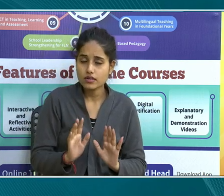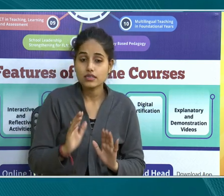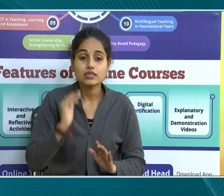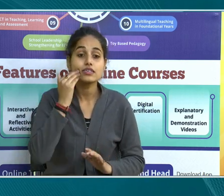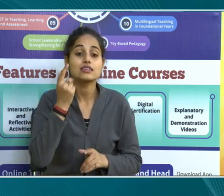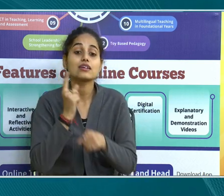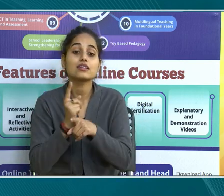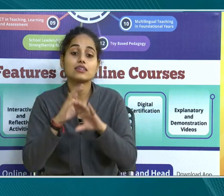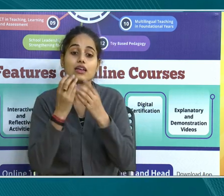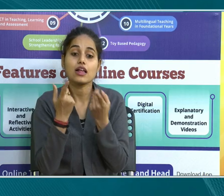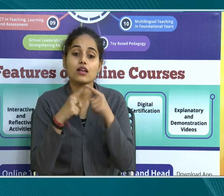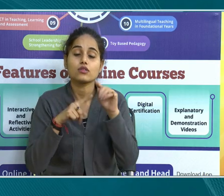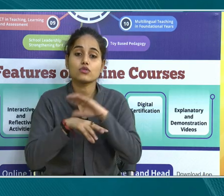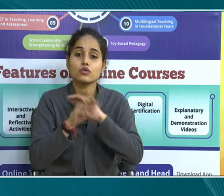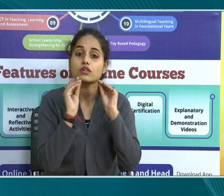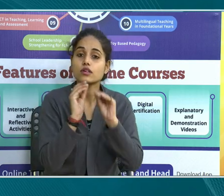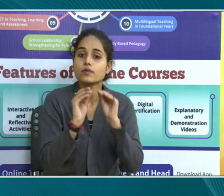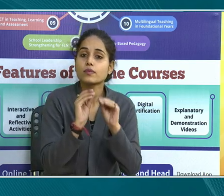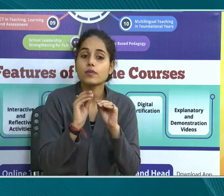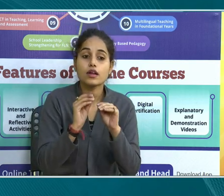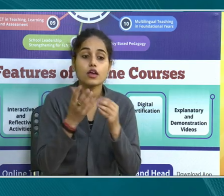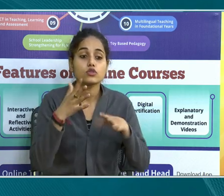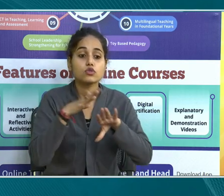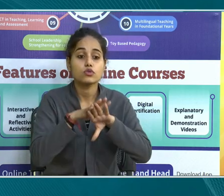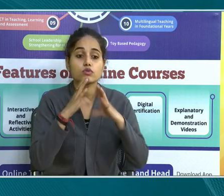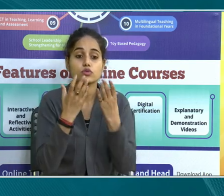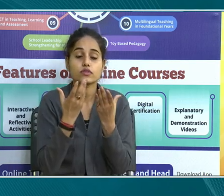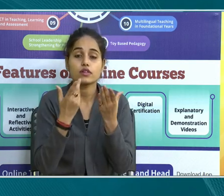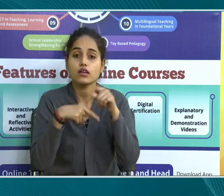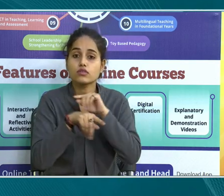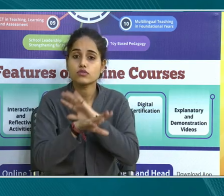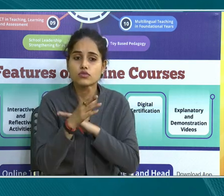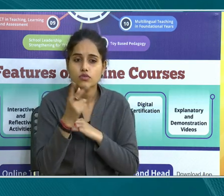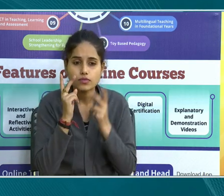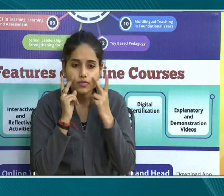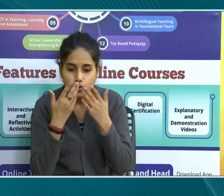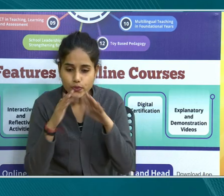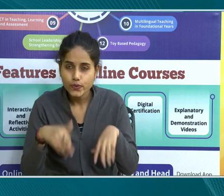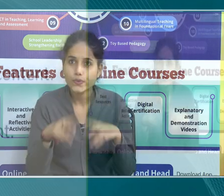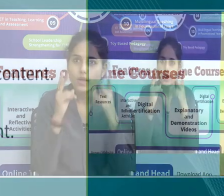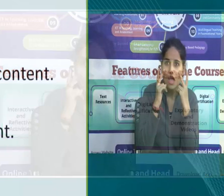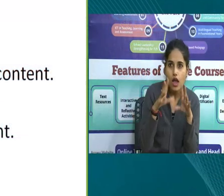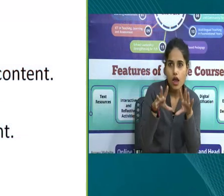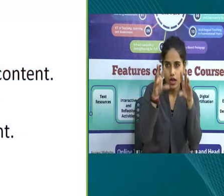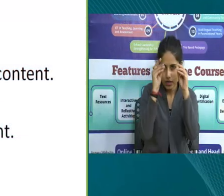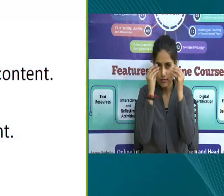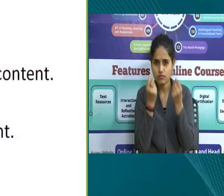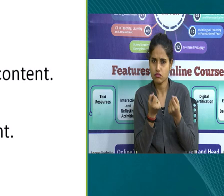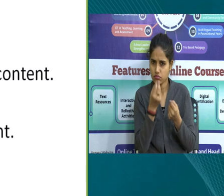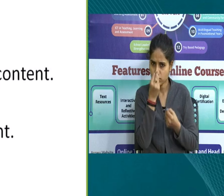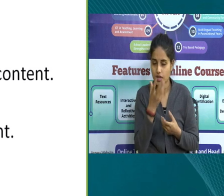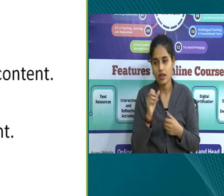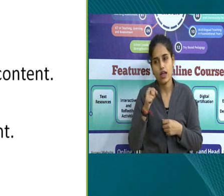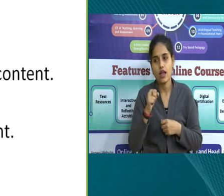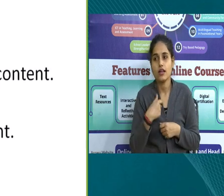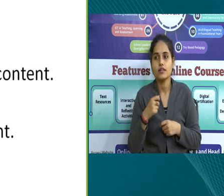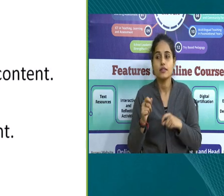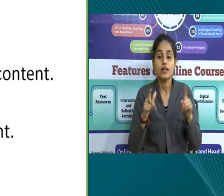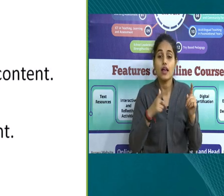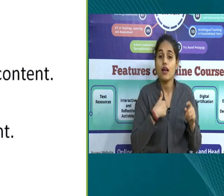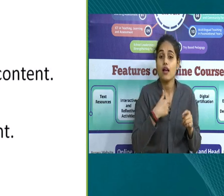पढ़ाएं तो हमारे जो चिल्टरन विद स्पेशल नीज उनके लिए भी वो हलपफुल हो तो ये मैं बता ही चुकी हूँ कि हैसे हाईलाइट करना है